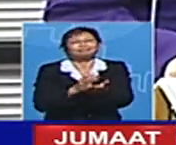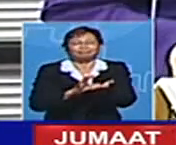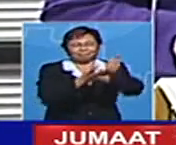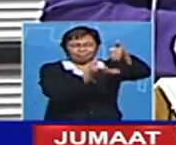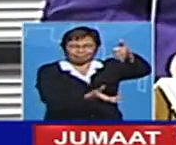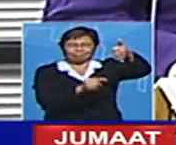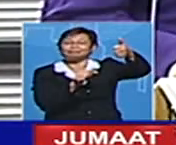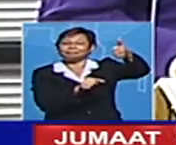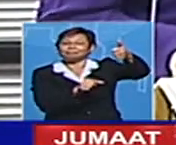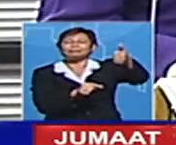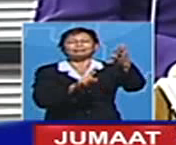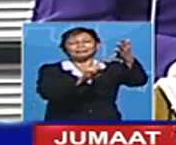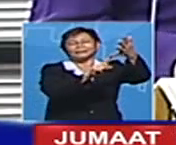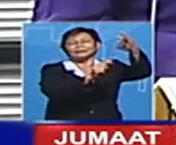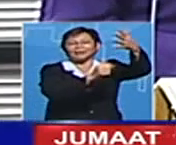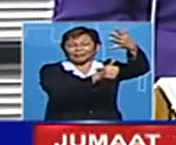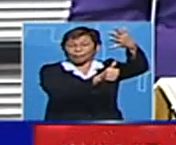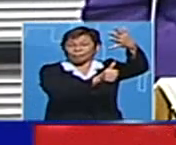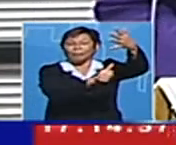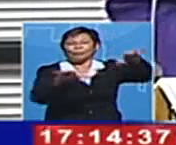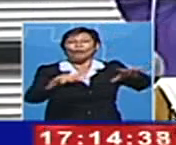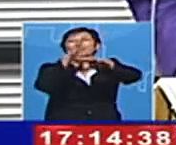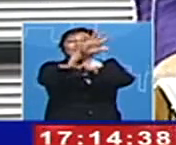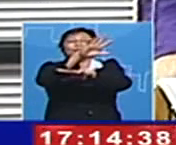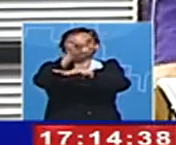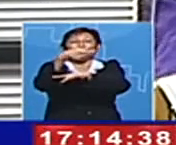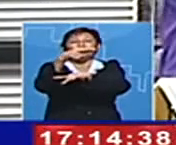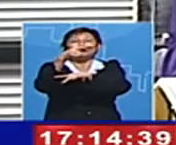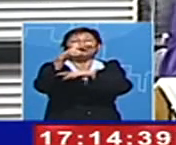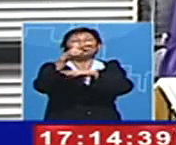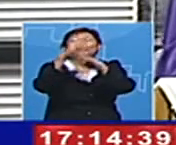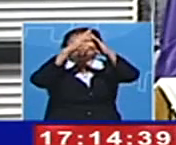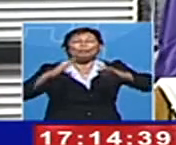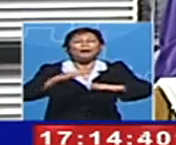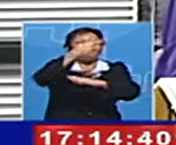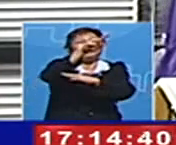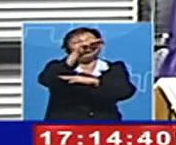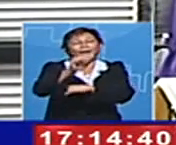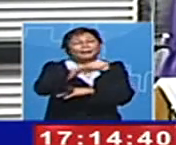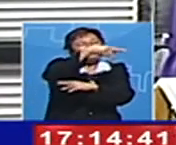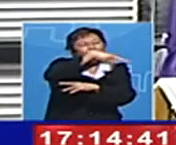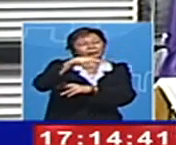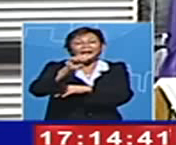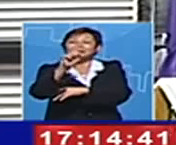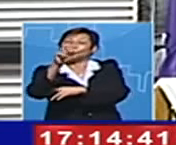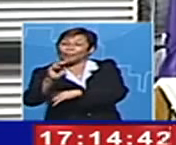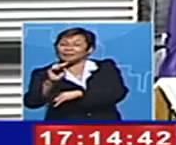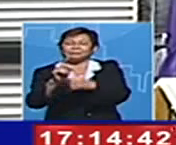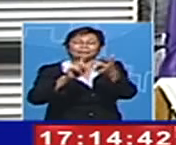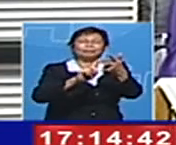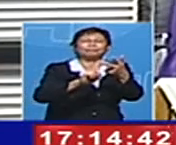diperuntukkan keenam membina 5000 unit rumah prima dan ppa1 Malaysia